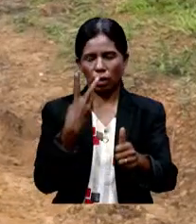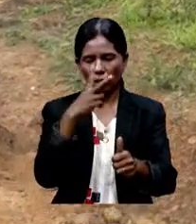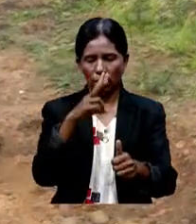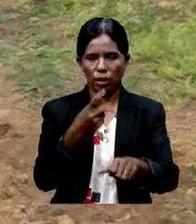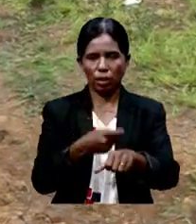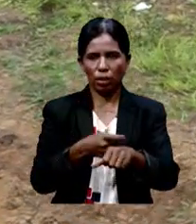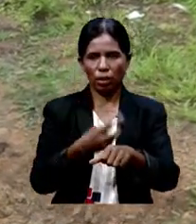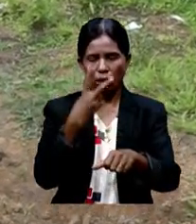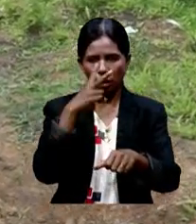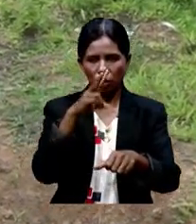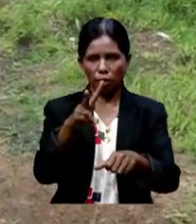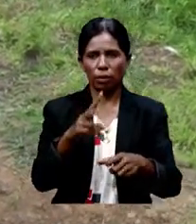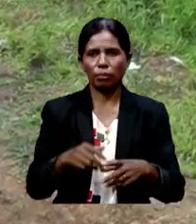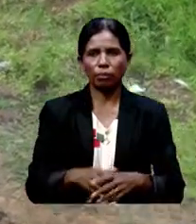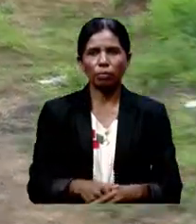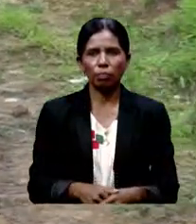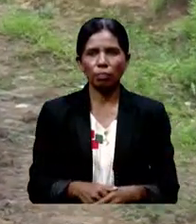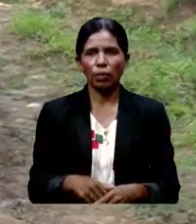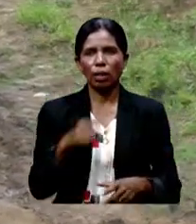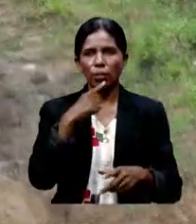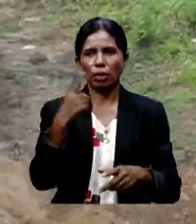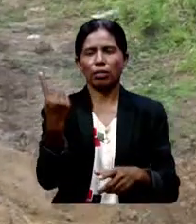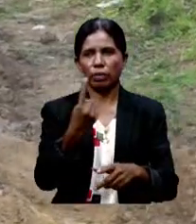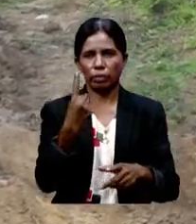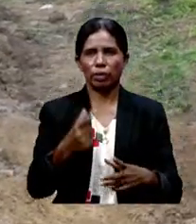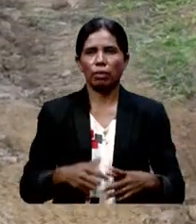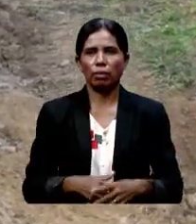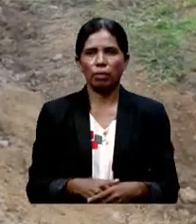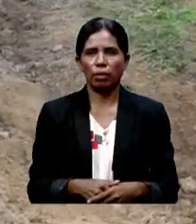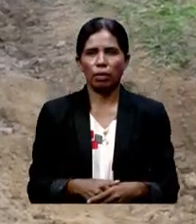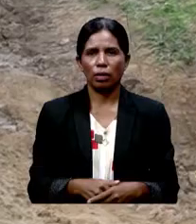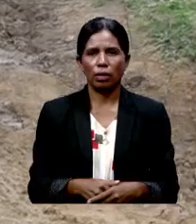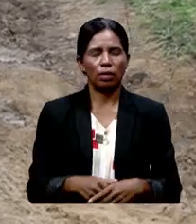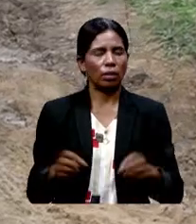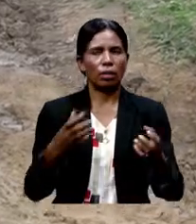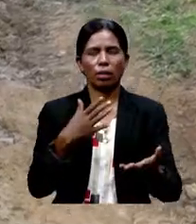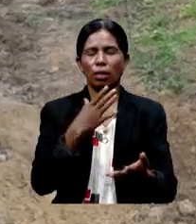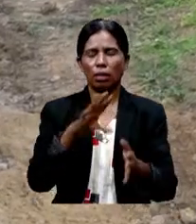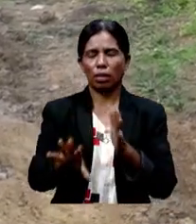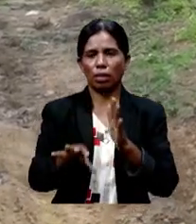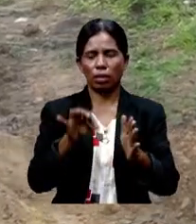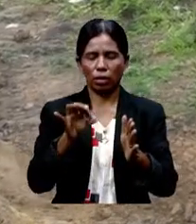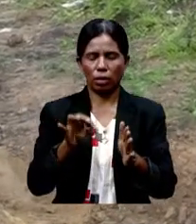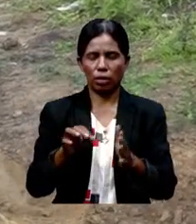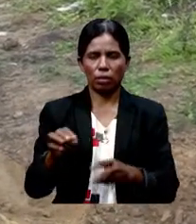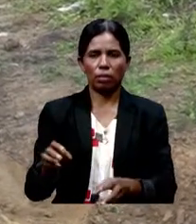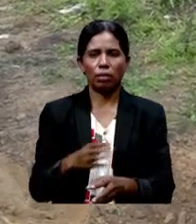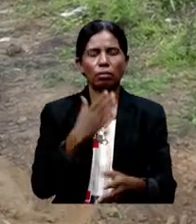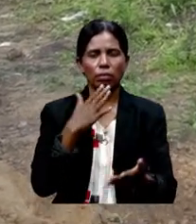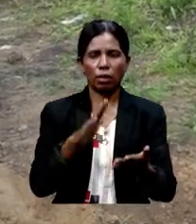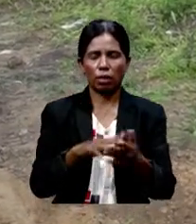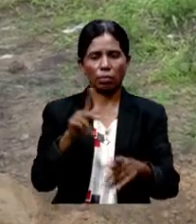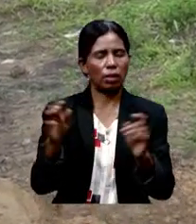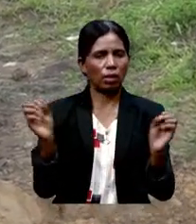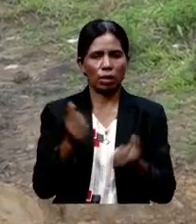a autoridade se era para poder dar na recomenda bebê nós lá então solução